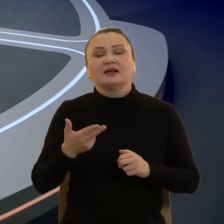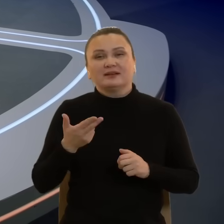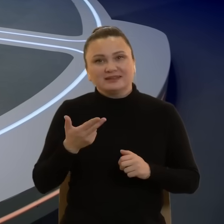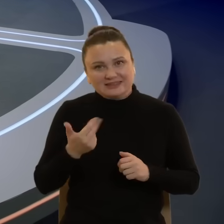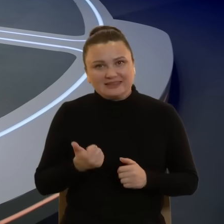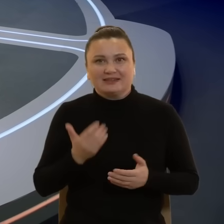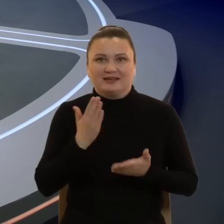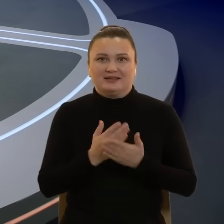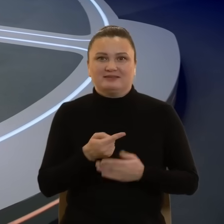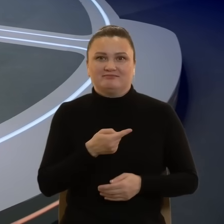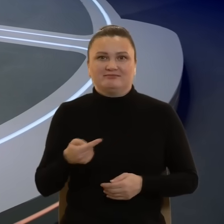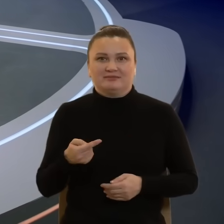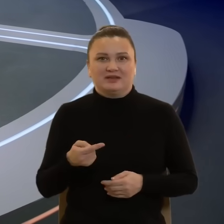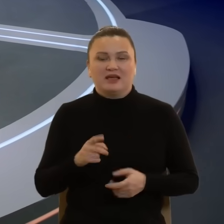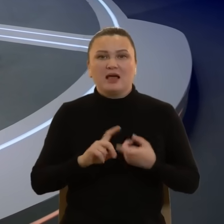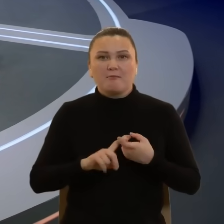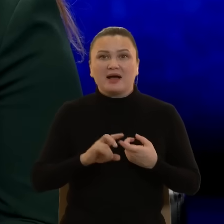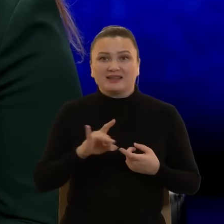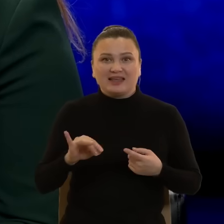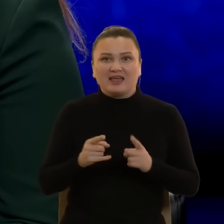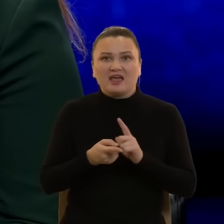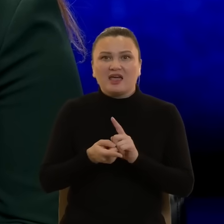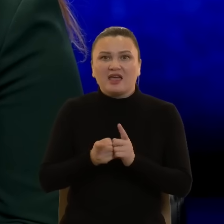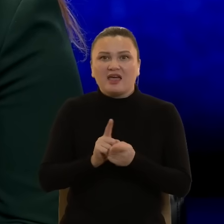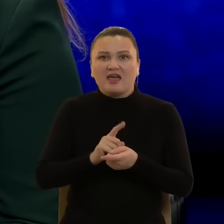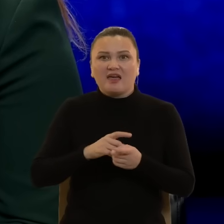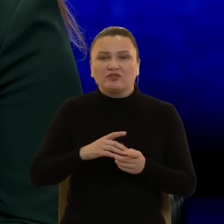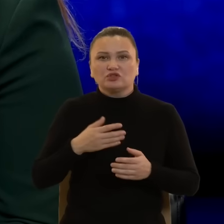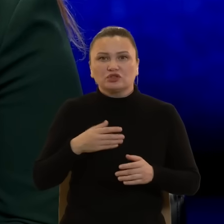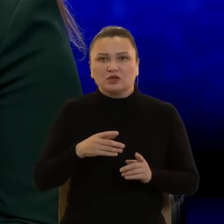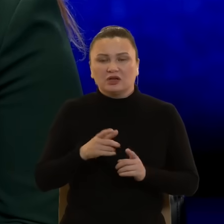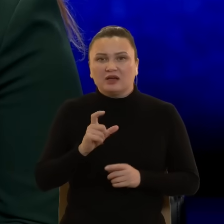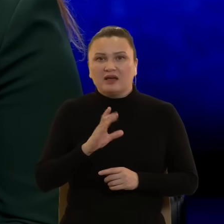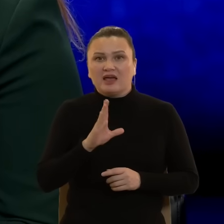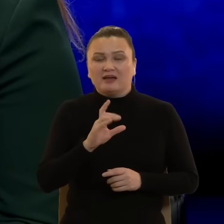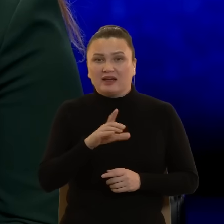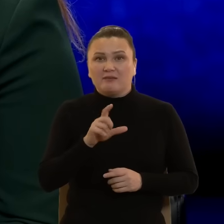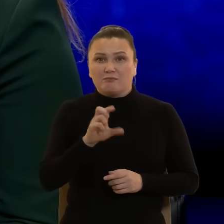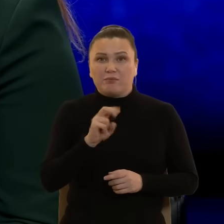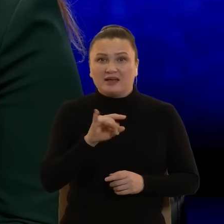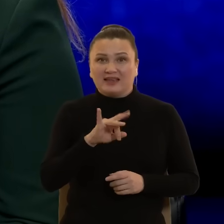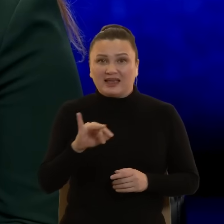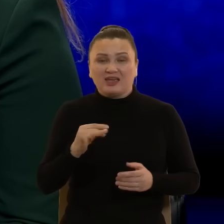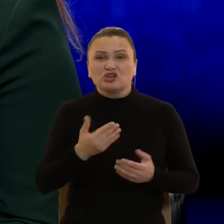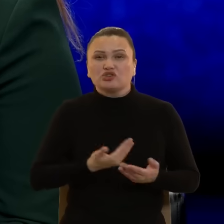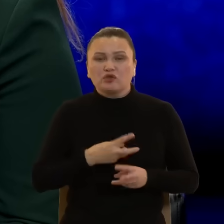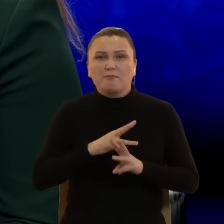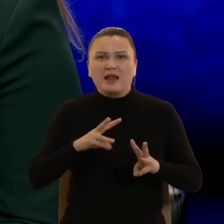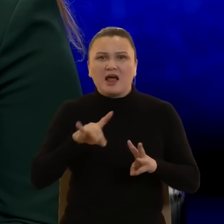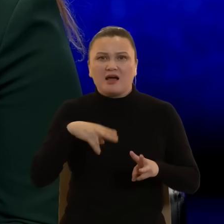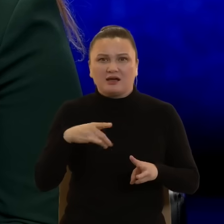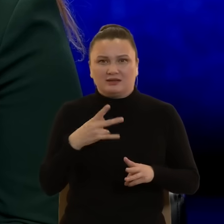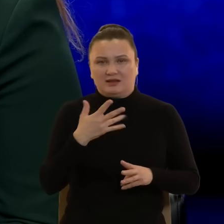том, что, к сожалению, бактерии в эволюционном плане гораздо старее нас с вами. Они живут уже миллиарды лет, и они